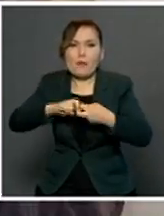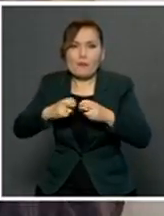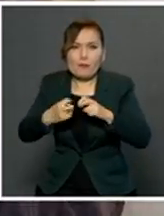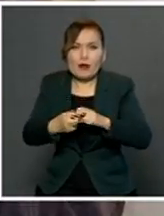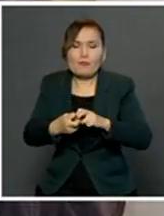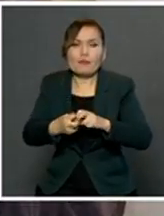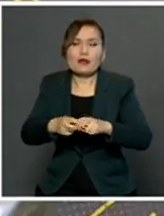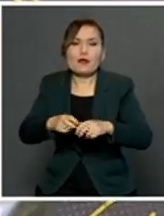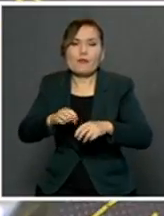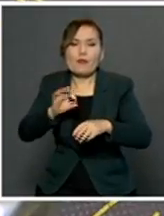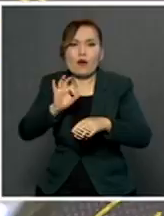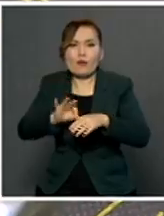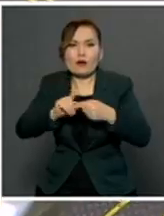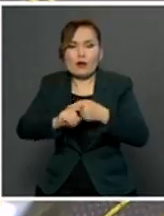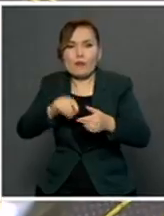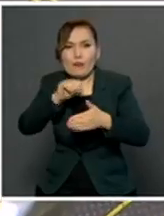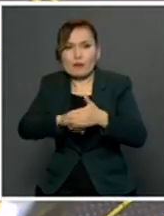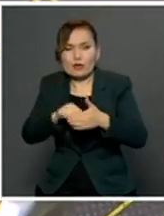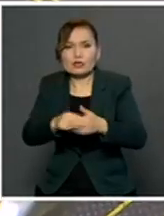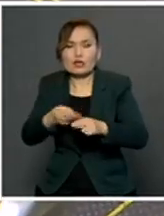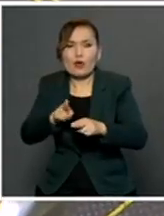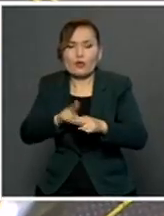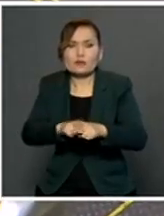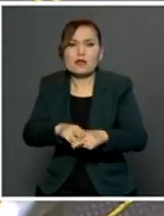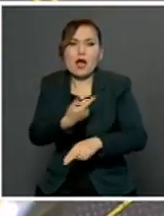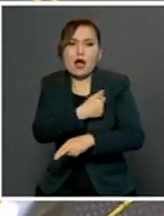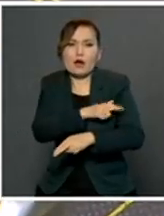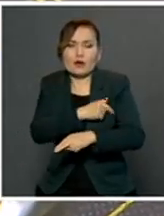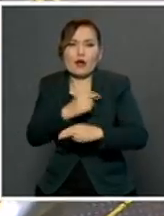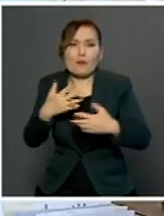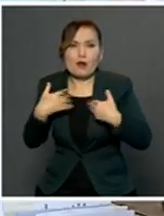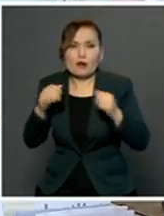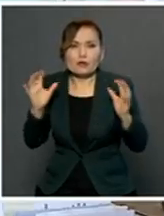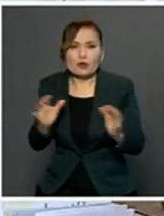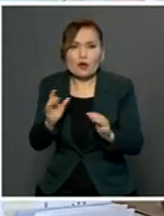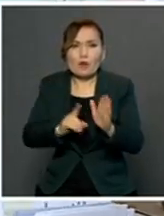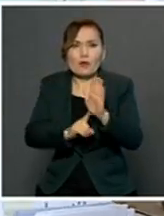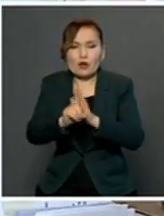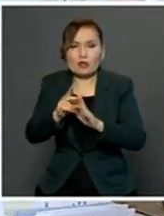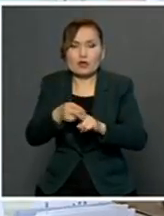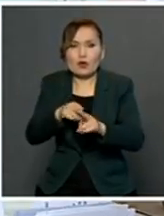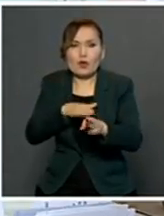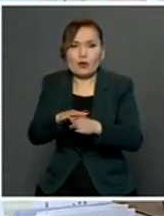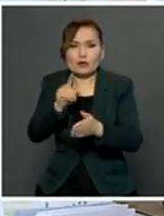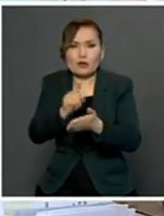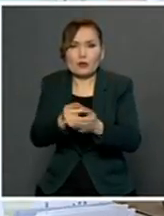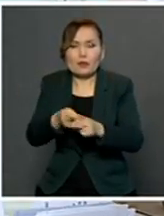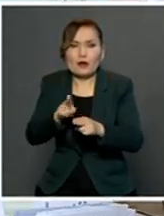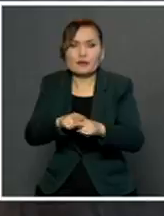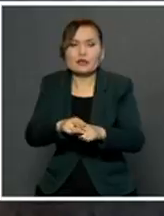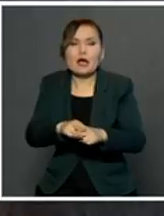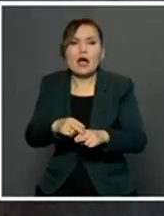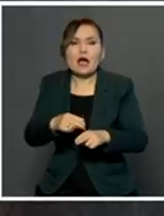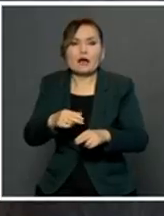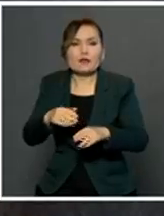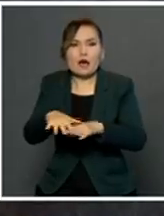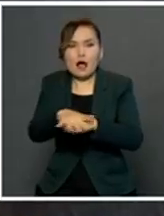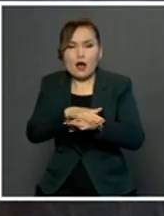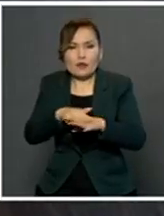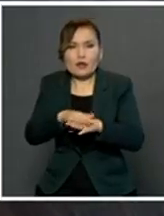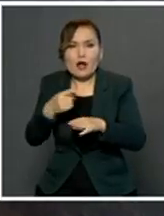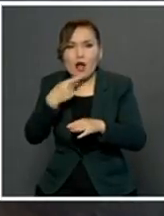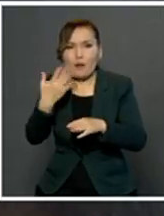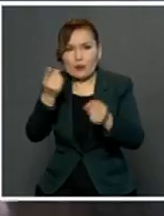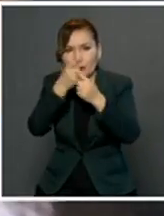санаттағы адамдар саны артуы ықтимал. Айтуы тек мәмс жүйесі бүгіннен бастап толықтай күшіне енуі тиіс еді. Алайда кешегі халыққа